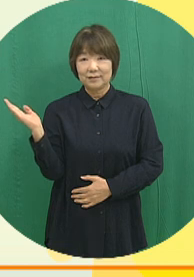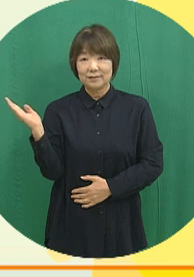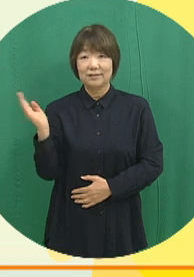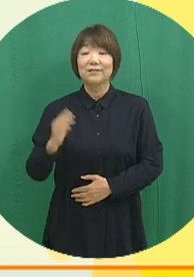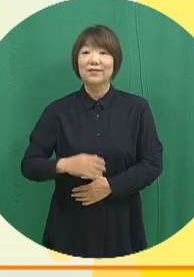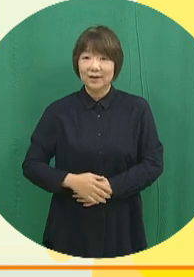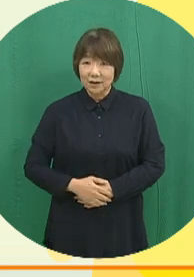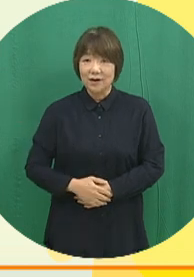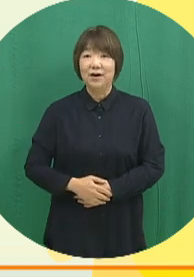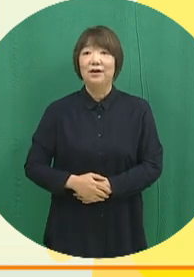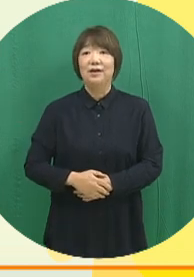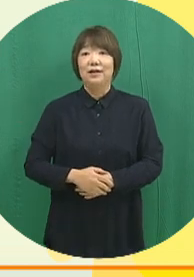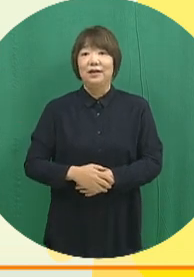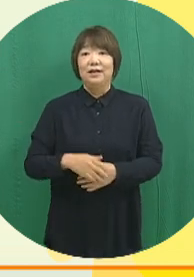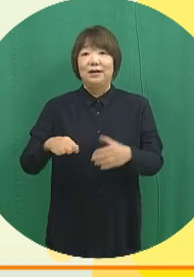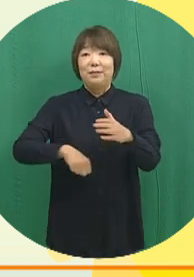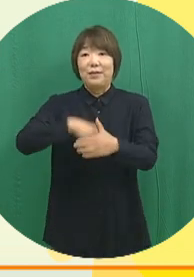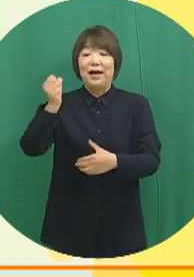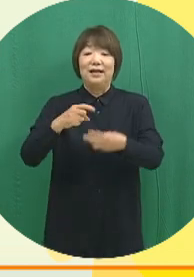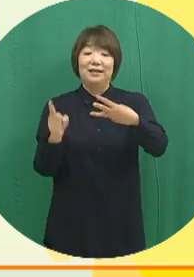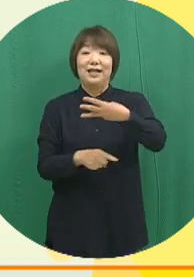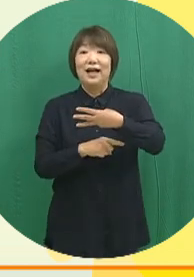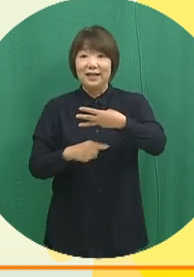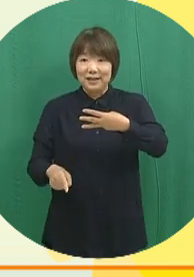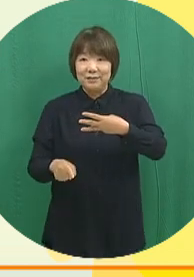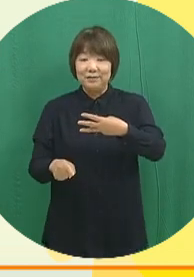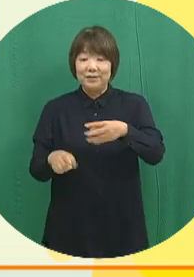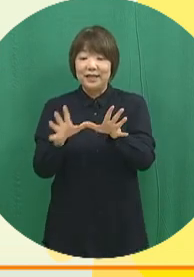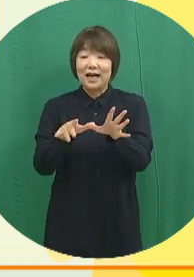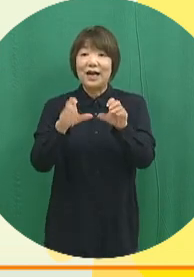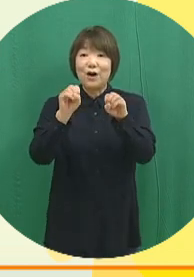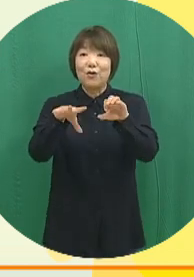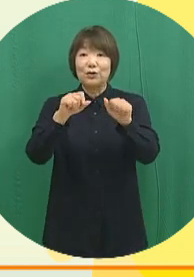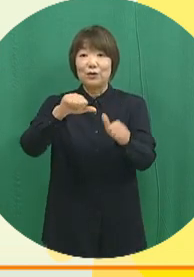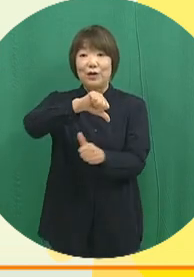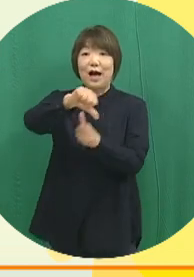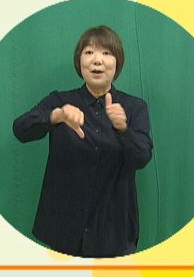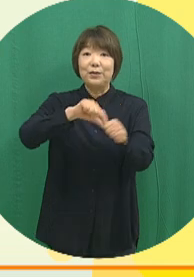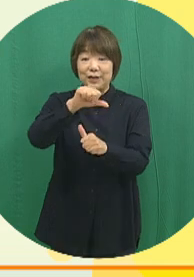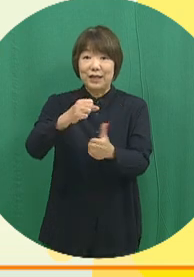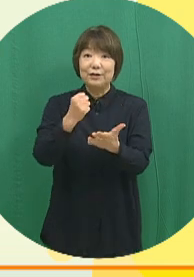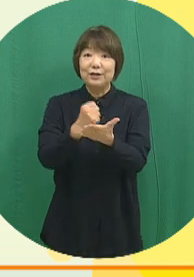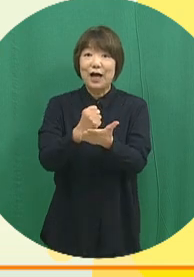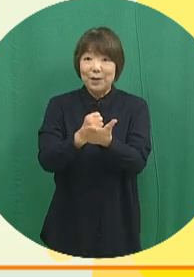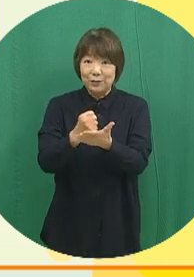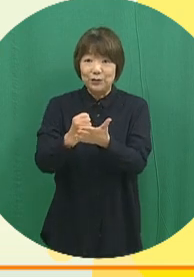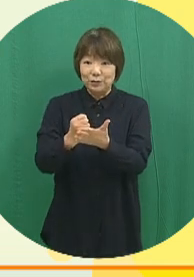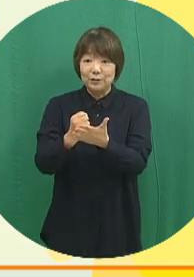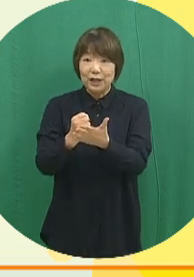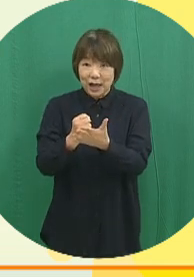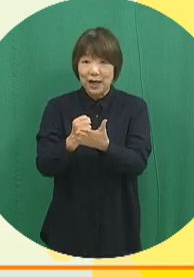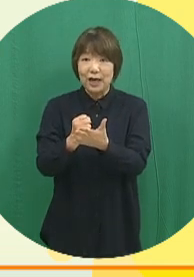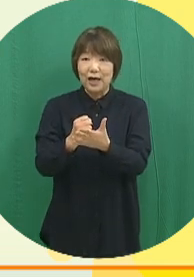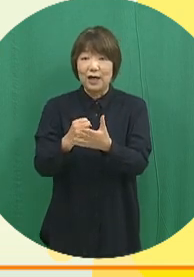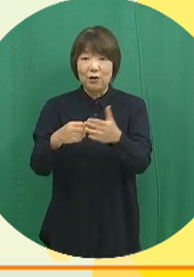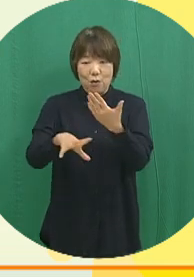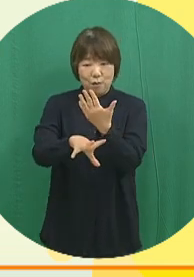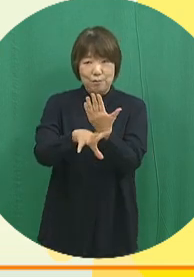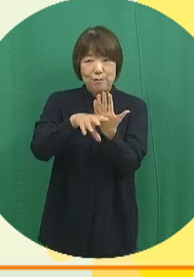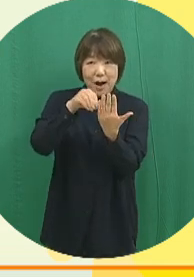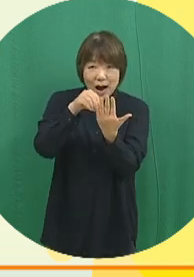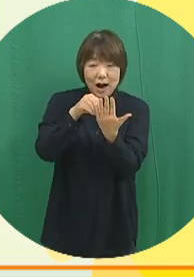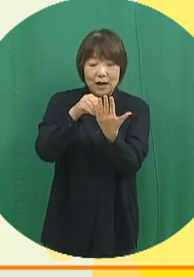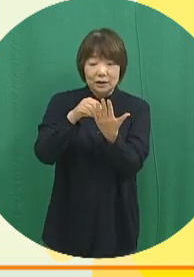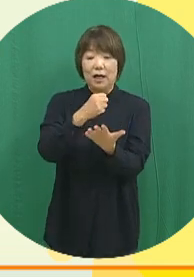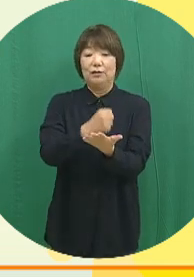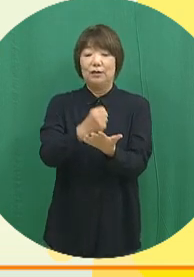かんはちみつをセットにして3名様に。南海放送アプリからスタンプ姫推しを選択し、この二次元コードを読み取って